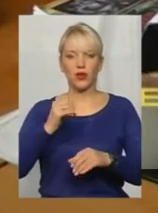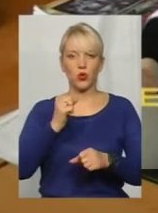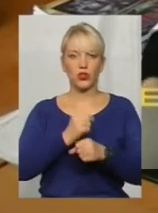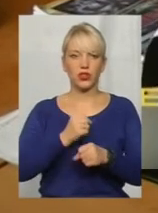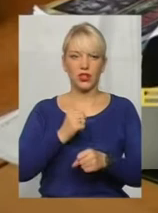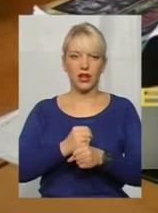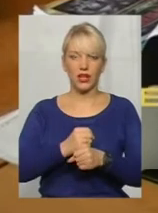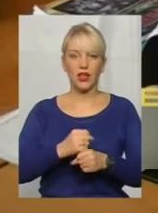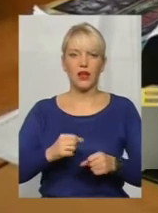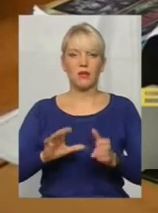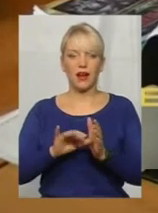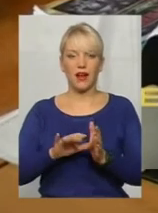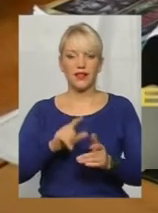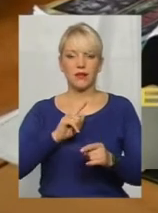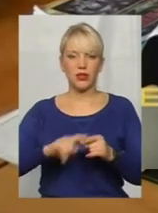екстреної медичної допомоги.